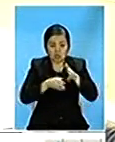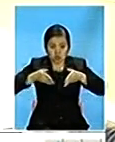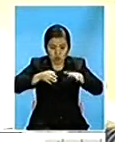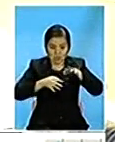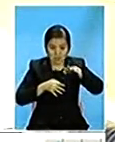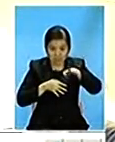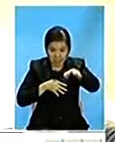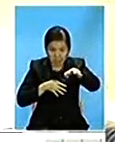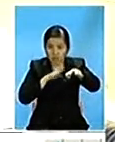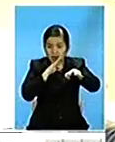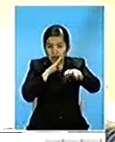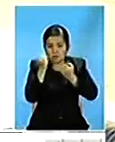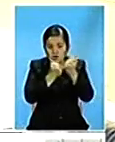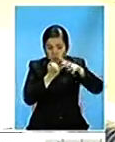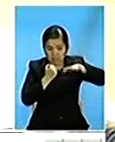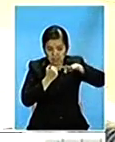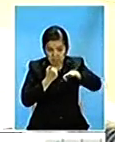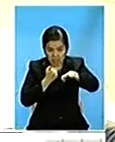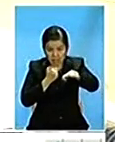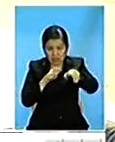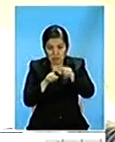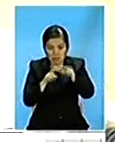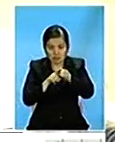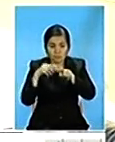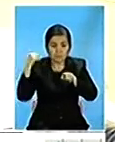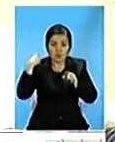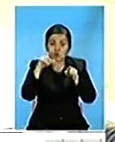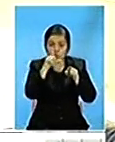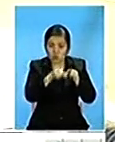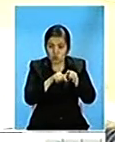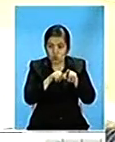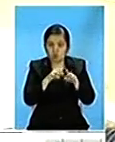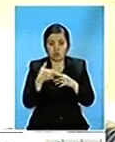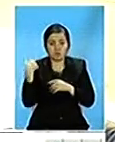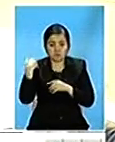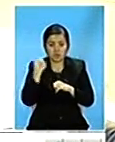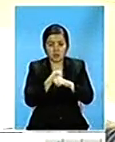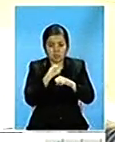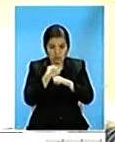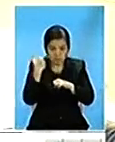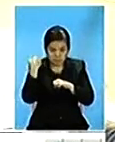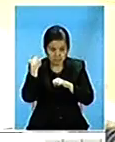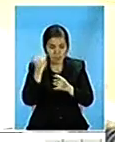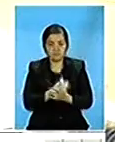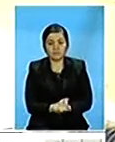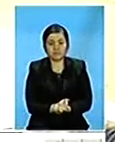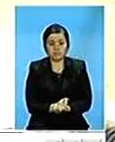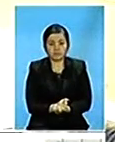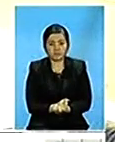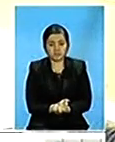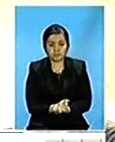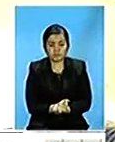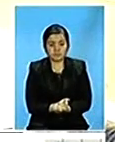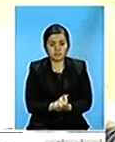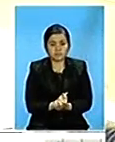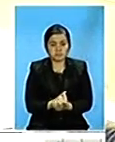แต่ว่าถ้าทำเป็น4ช่องจราจรแบบเกาะสีทีรางนี่ถูกกันเกือบเท่าตัวนะครับแล้วบางแห่